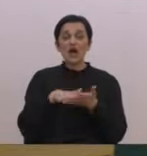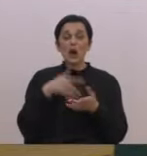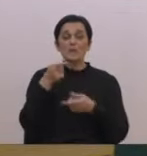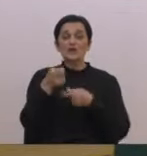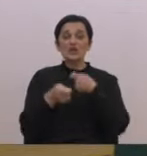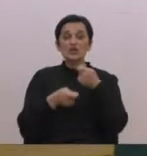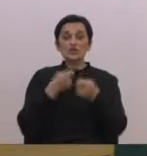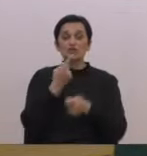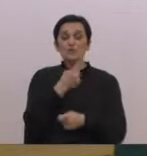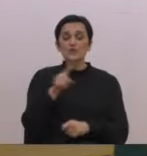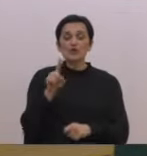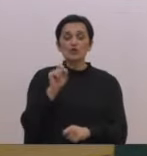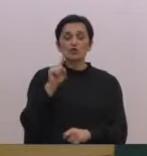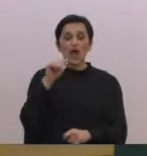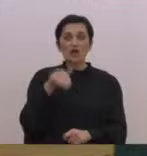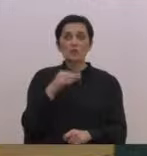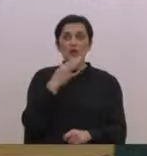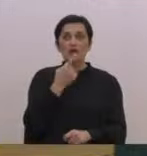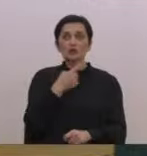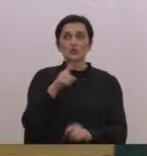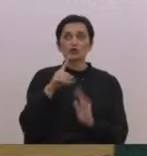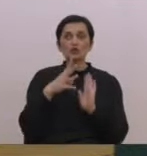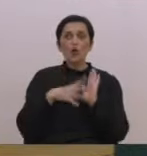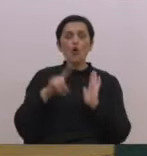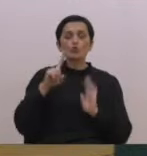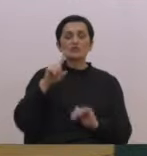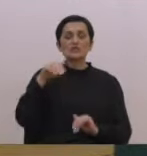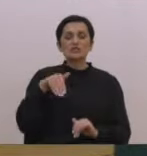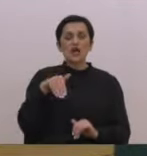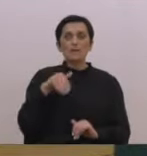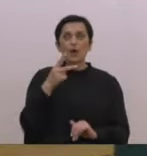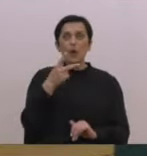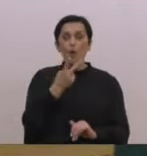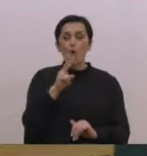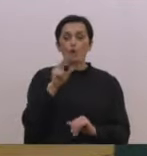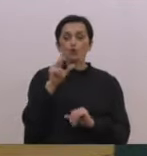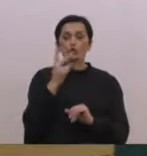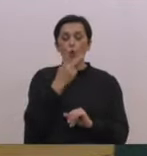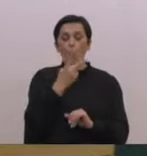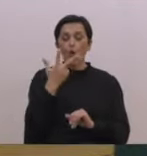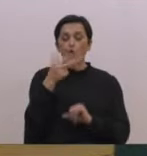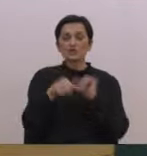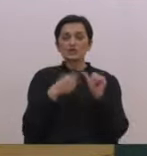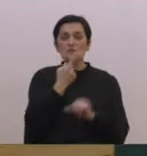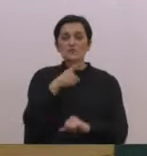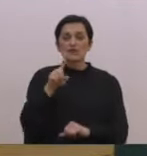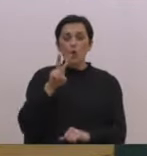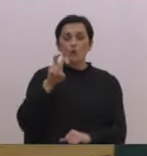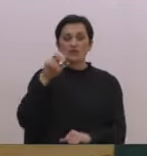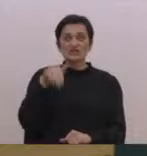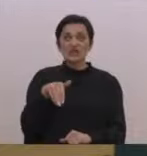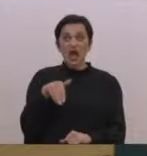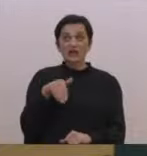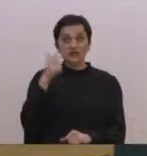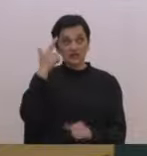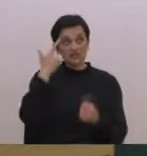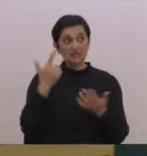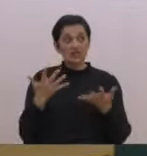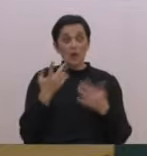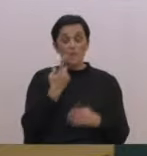მიმართვიანობა 1.11.000, მერე იყო 1.91.000, 2023 წელს იყო 1.200.000.